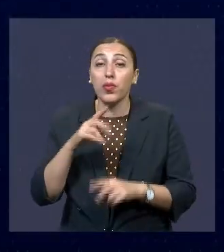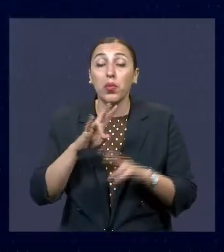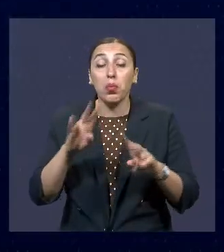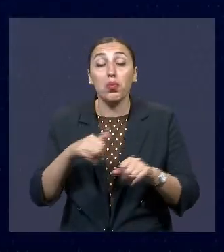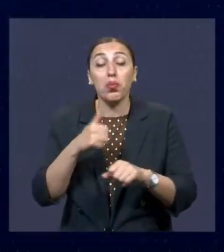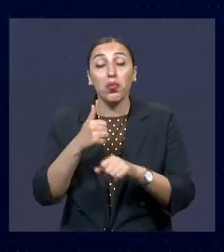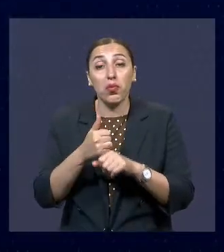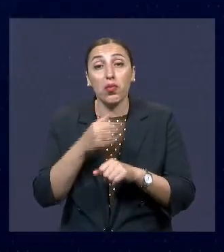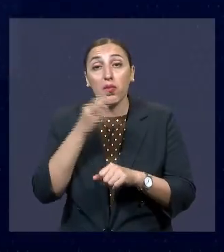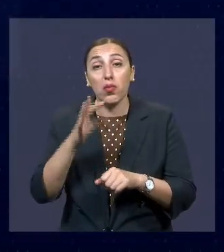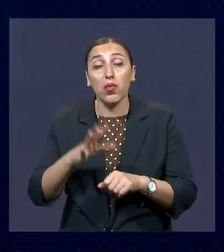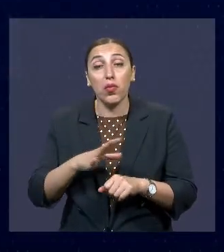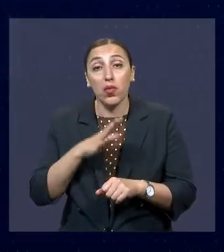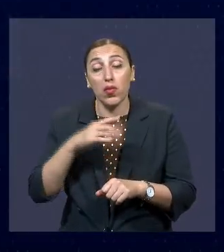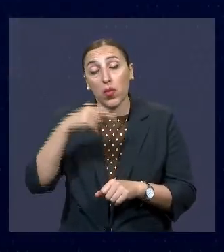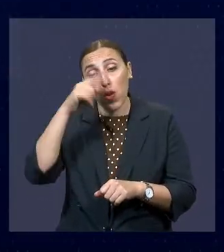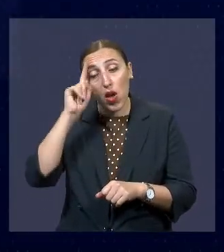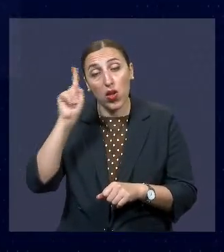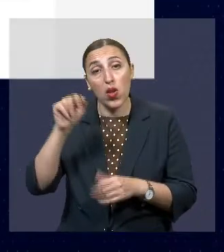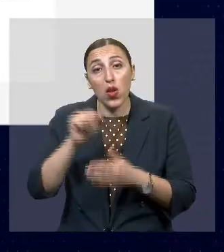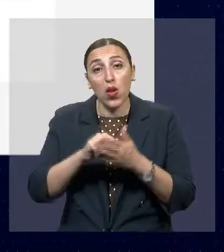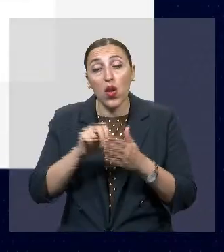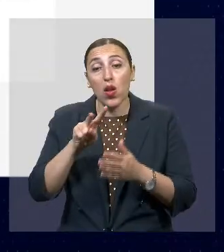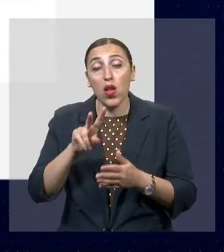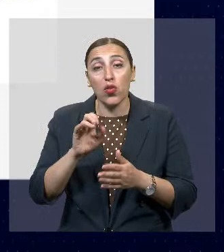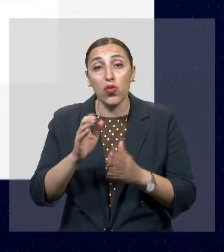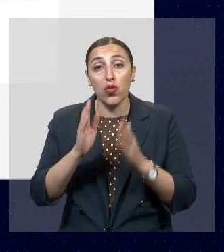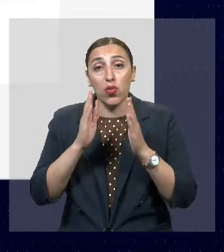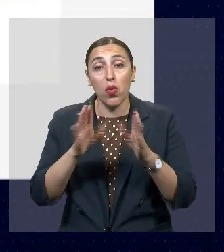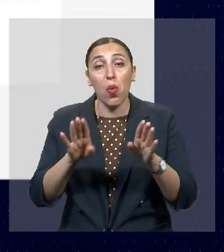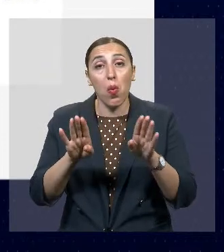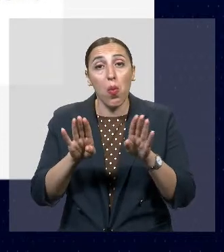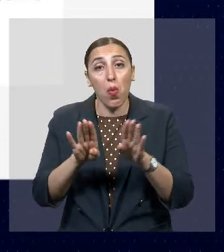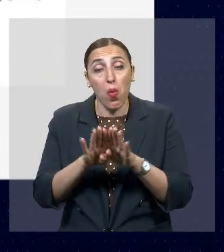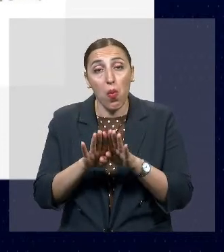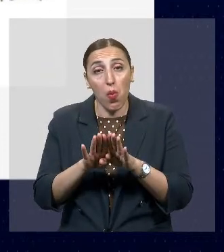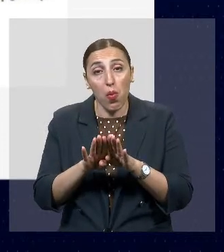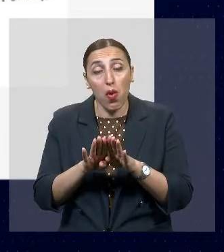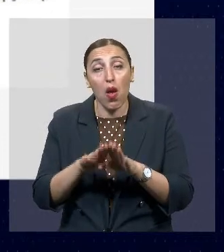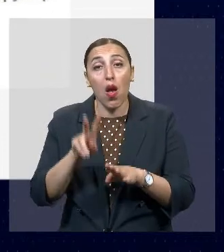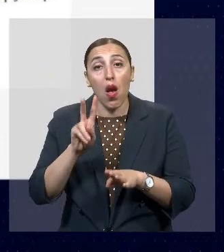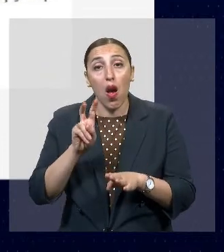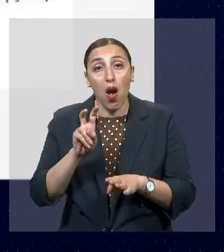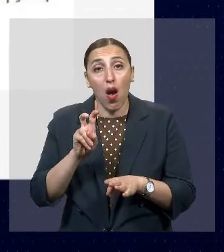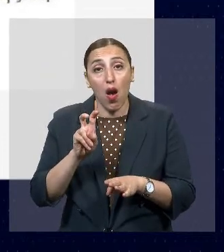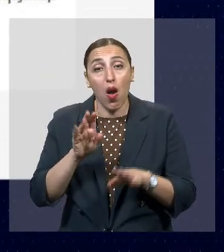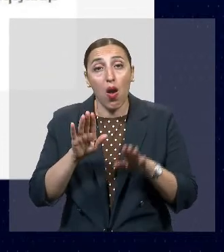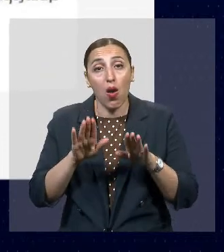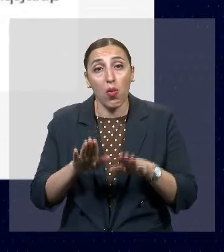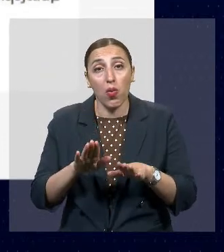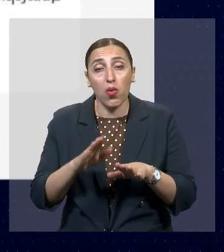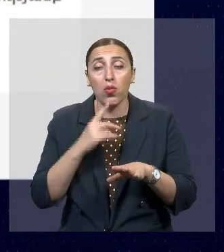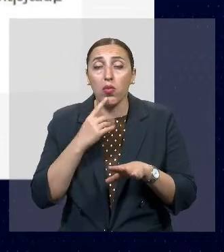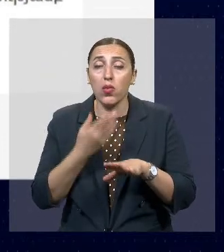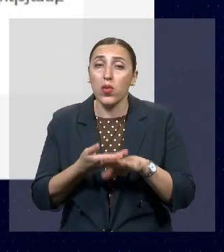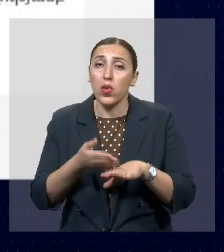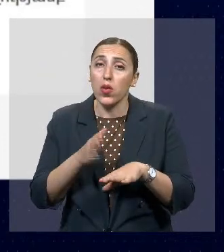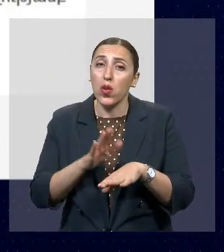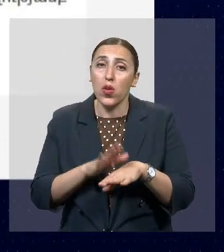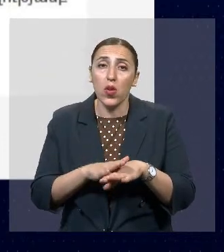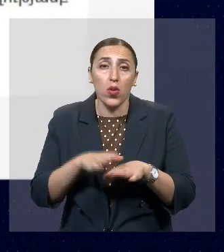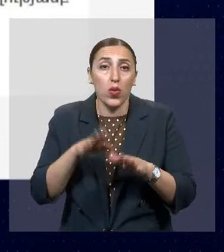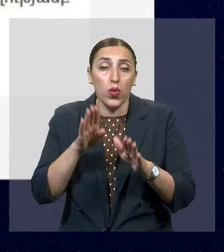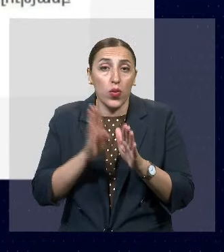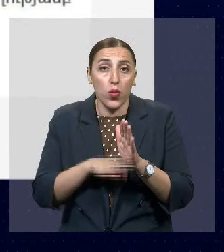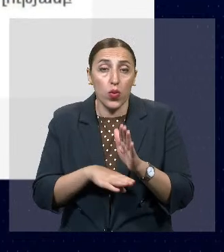Փաշինյանն ընդգծել է Ադրբեջանի կողմից Լաչինի միջանցքի ապօրինի արգելափակման հետևանքով Լեռնային Ղարաբաղում հումանիտար ճգնաժամի